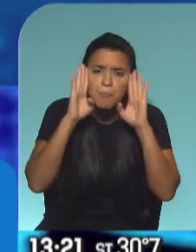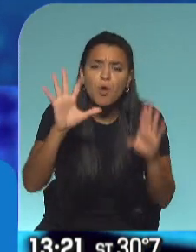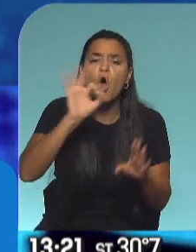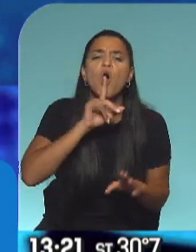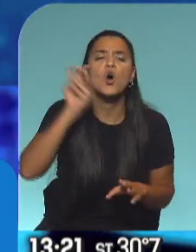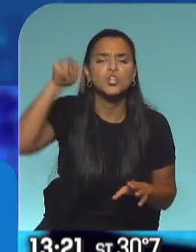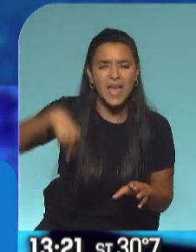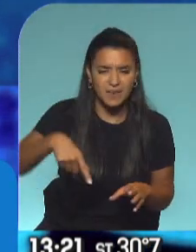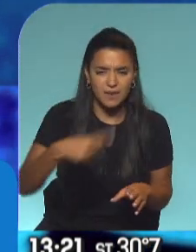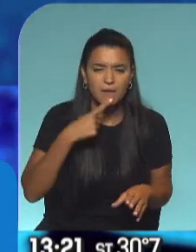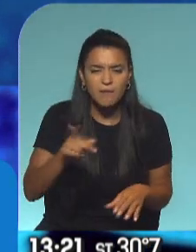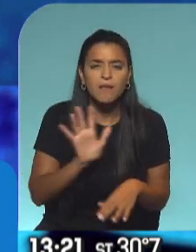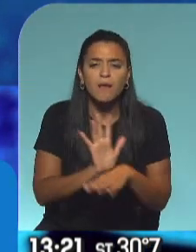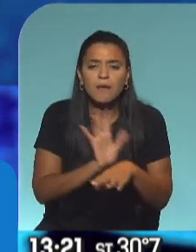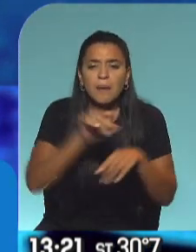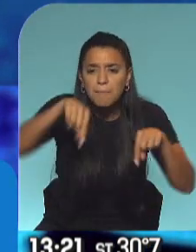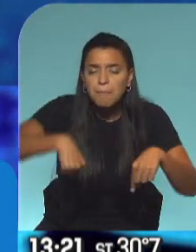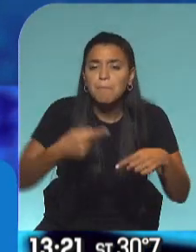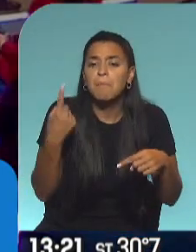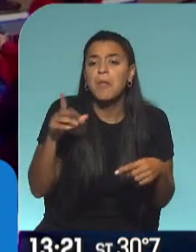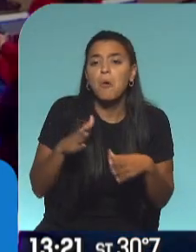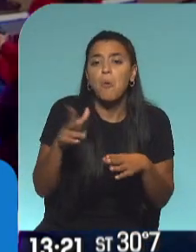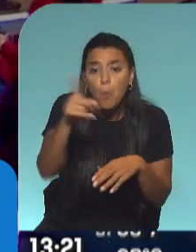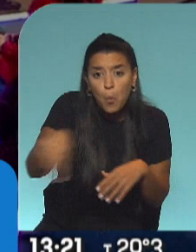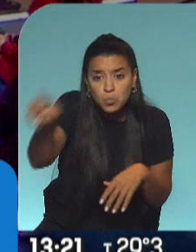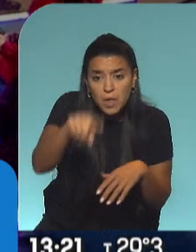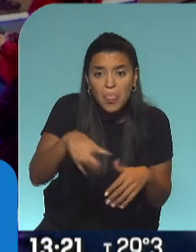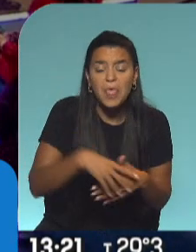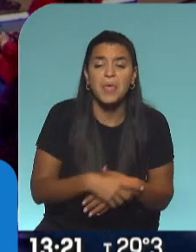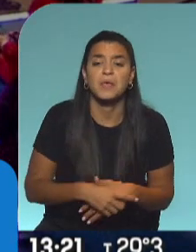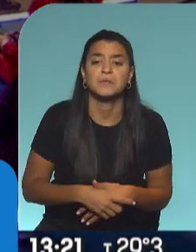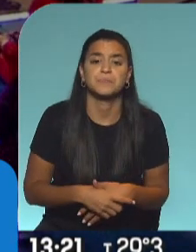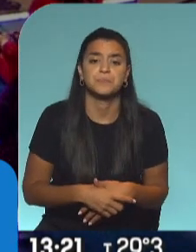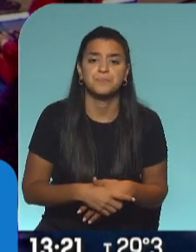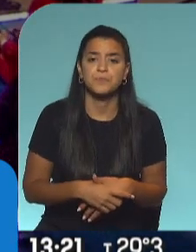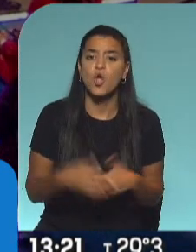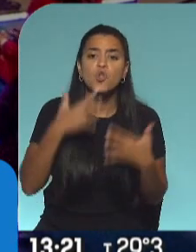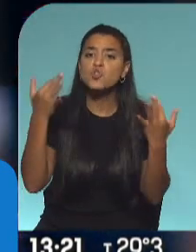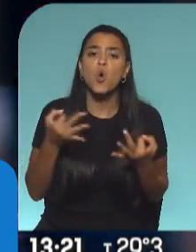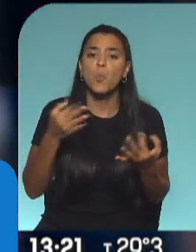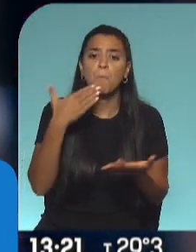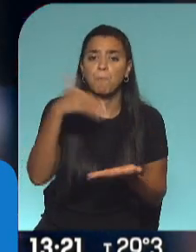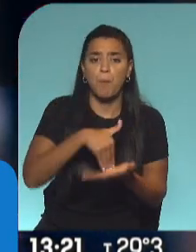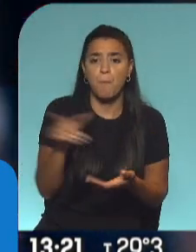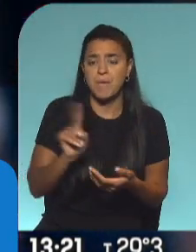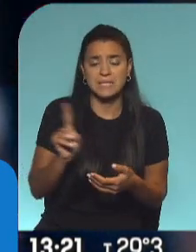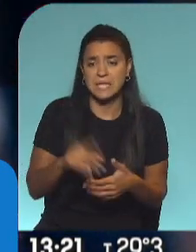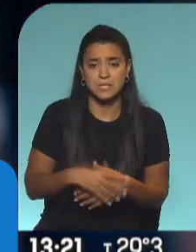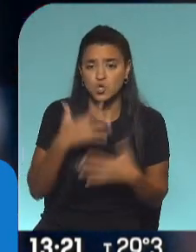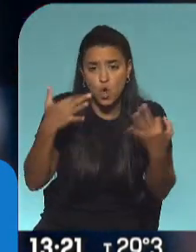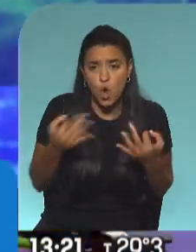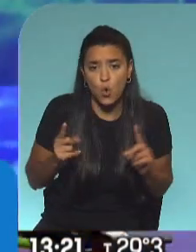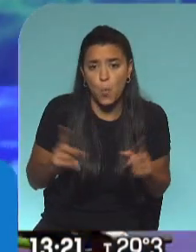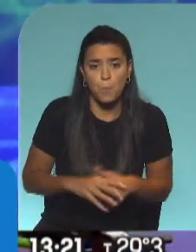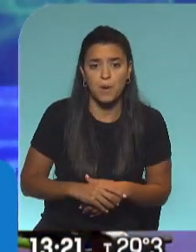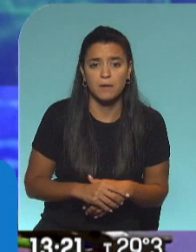страны и народы, которые хотели развиваться самостоятельно. Мы услышали ваше заверение о том, что НАТО не будет развиваться на